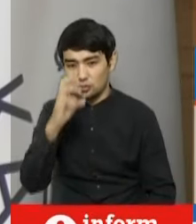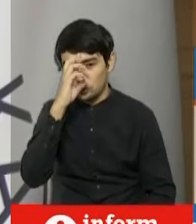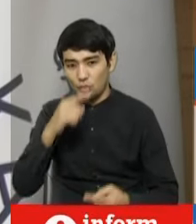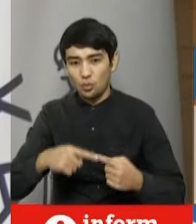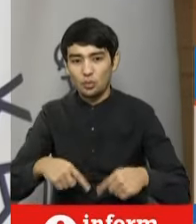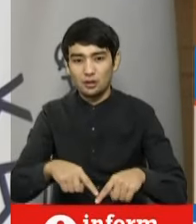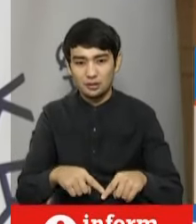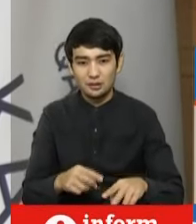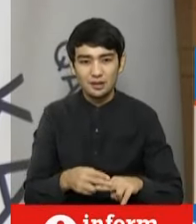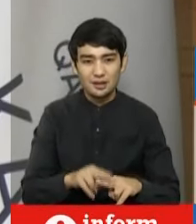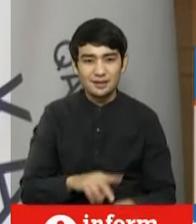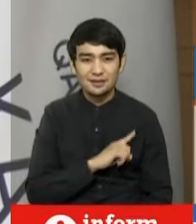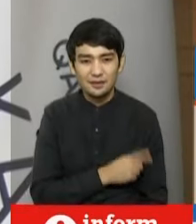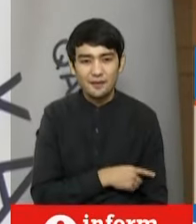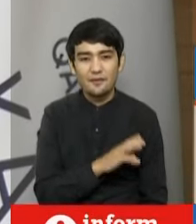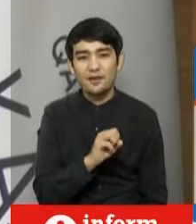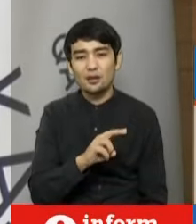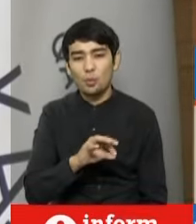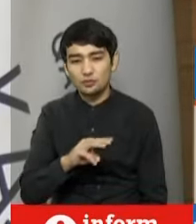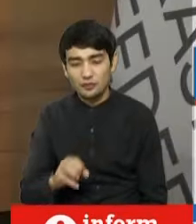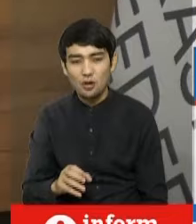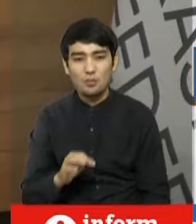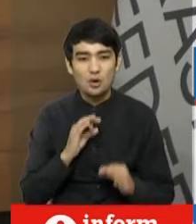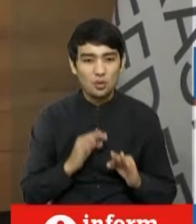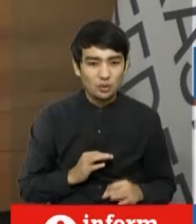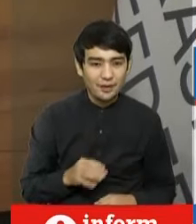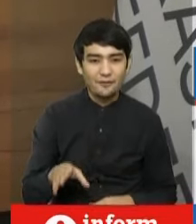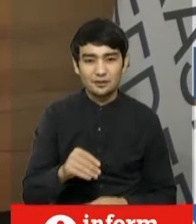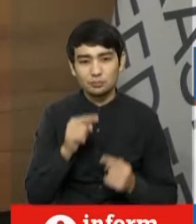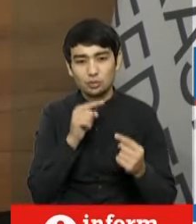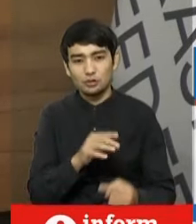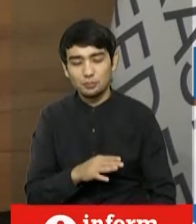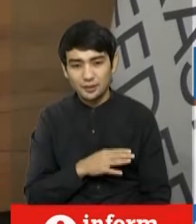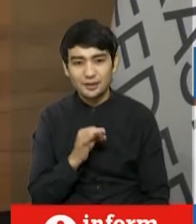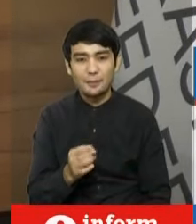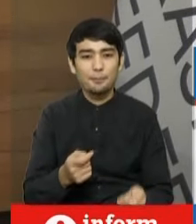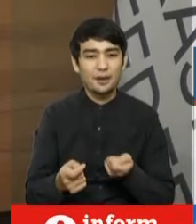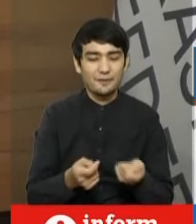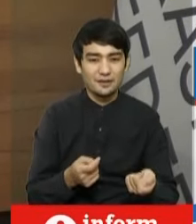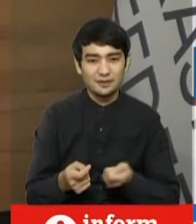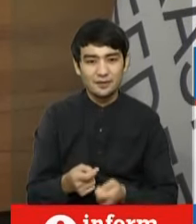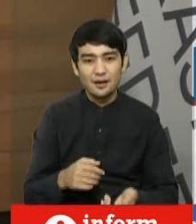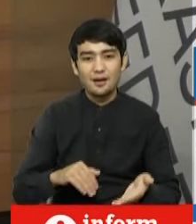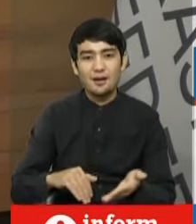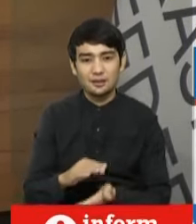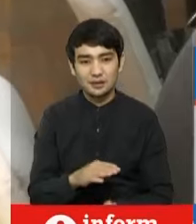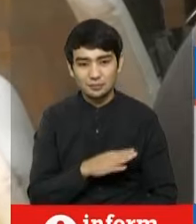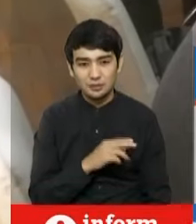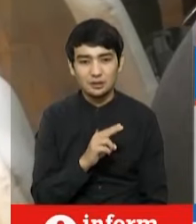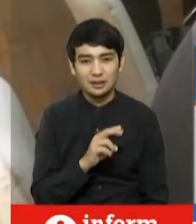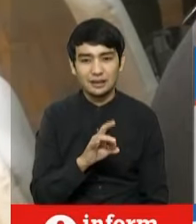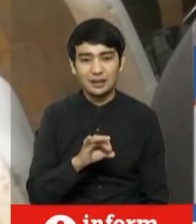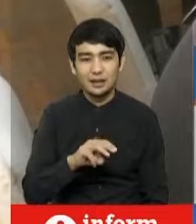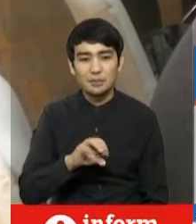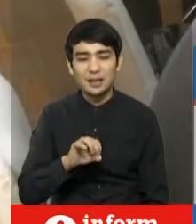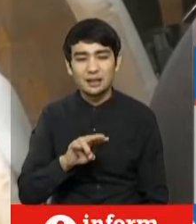частности силовые ведомства прокуратура они были против что самое интересное что правительство отказало в декриминализации